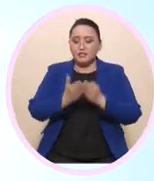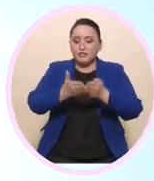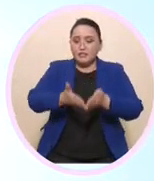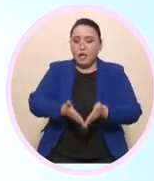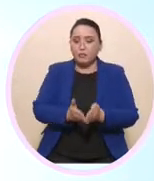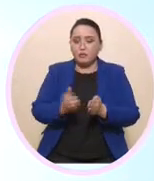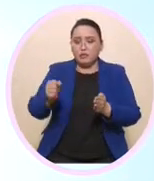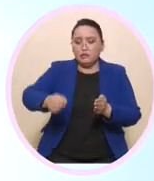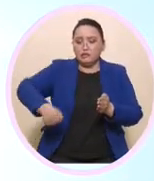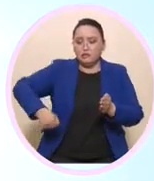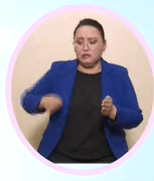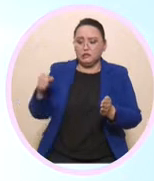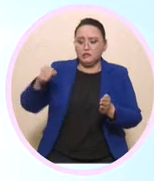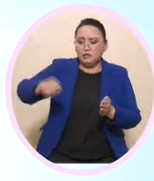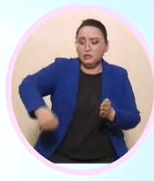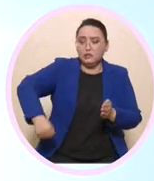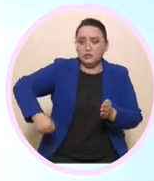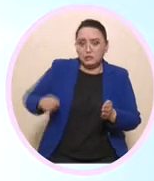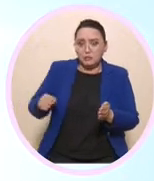гараараа ээлжлэн татсан.